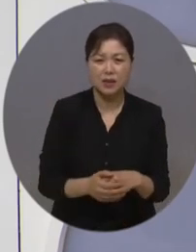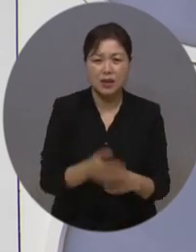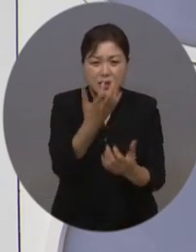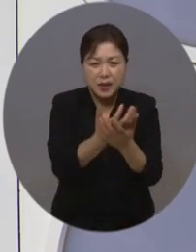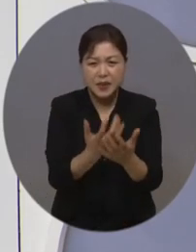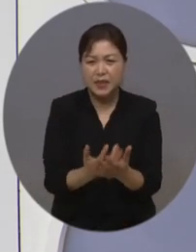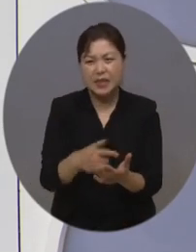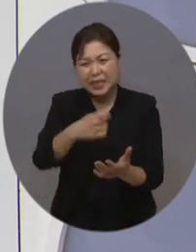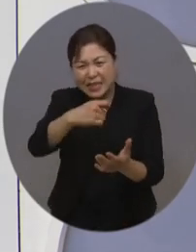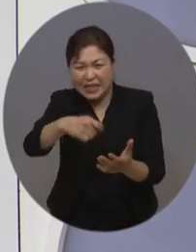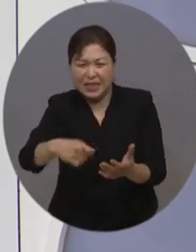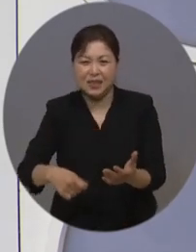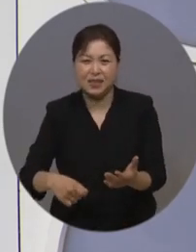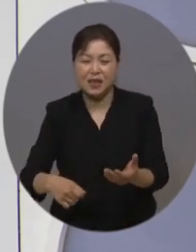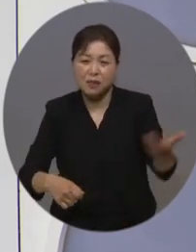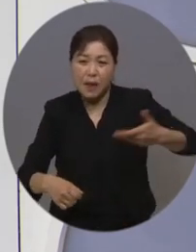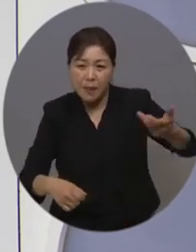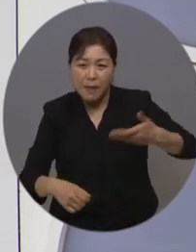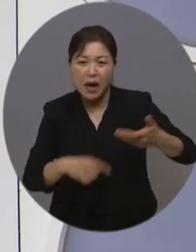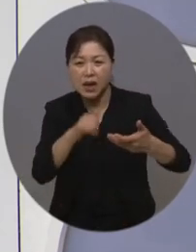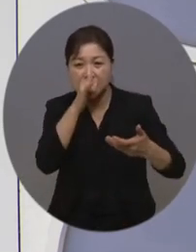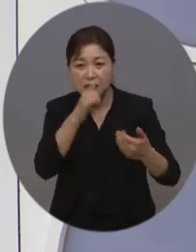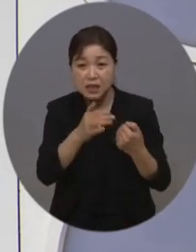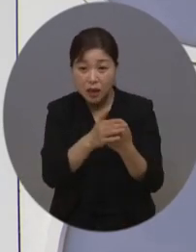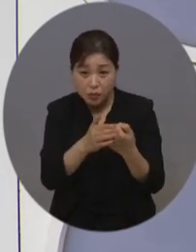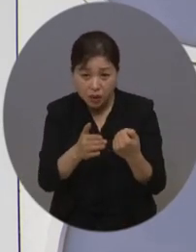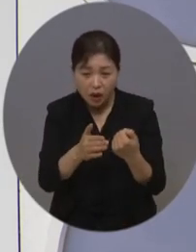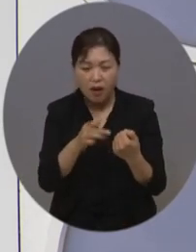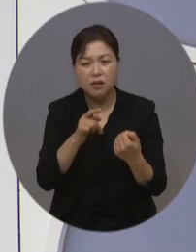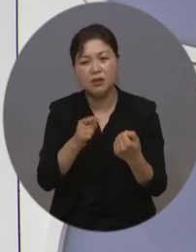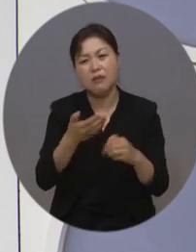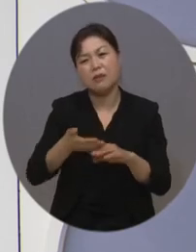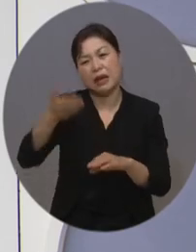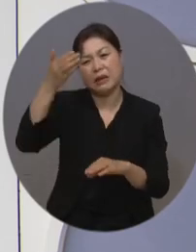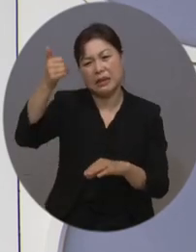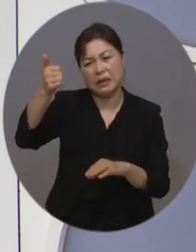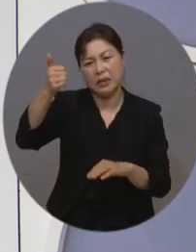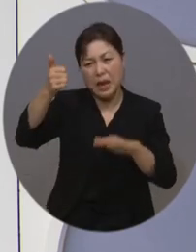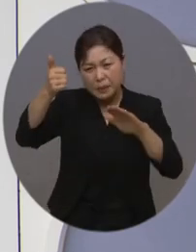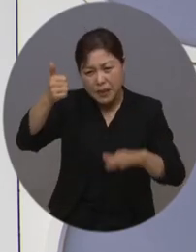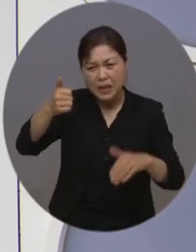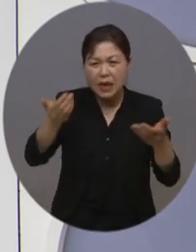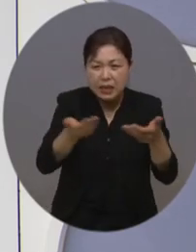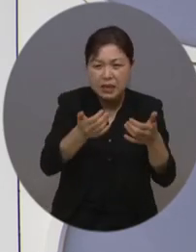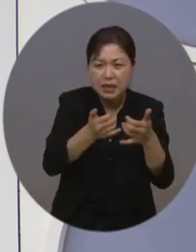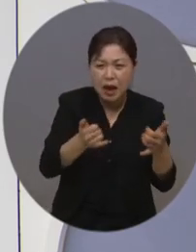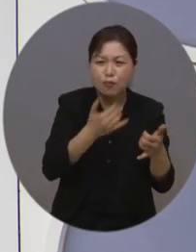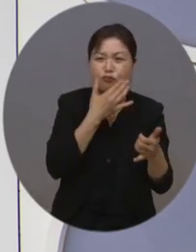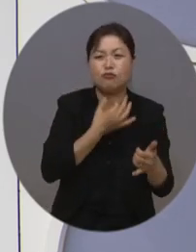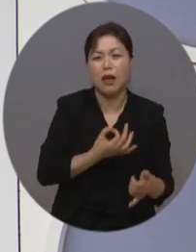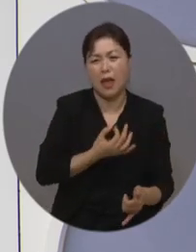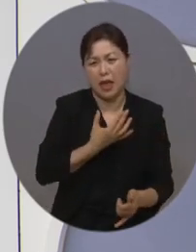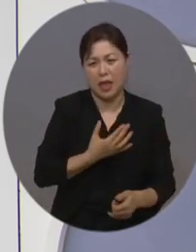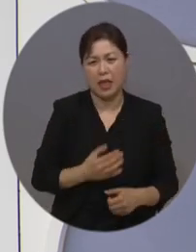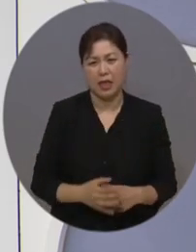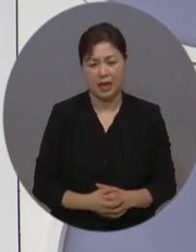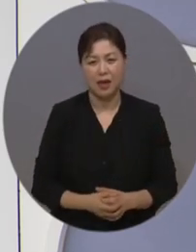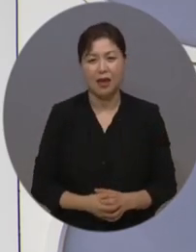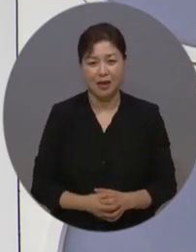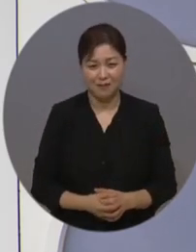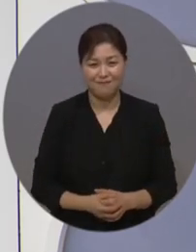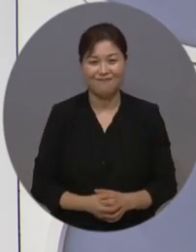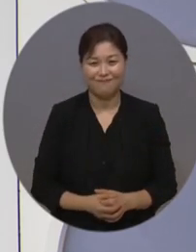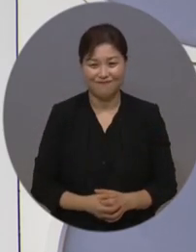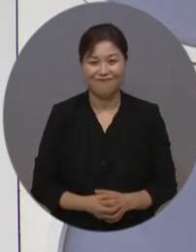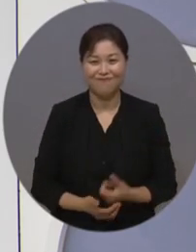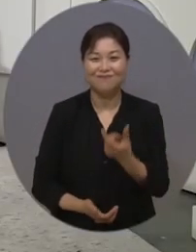막 해가지고 갖다 줘야 되고 이러니까 그런 상사 모시면 밑에 부하 직원들이 참 불행한 사람들이죠.